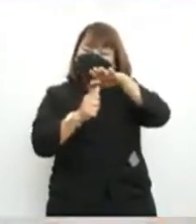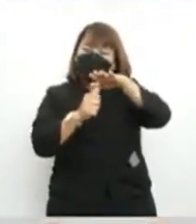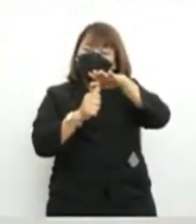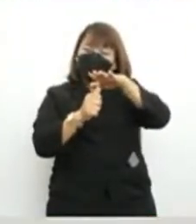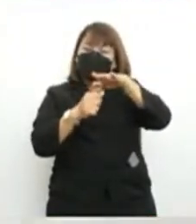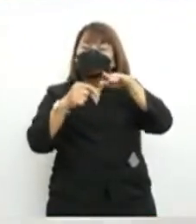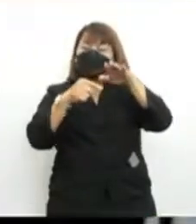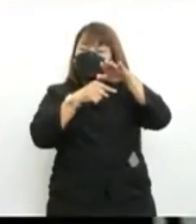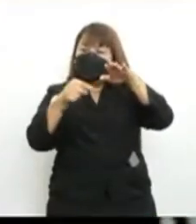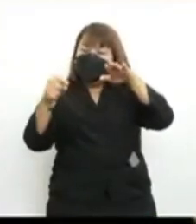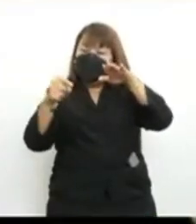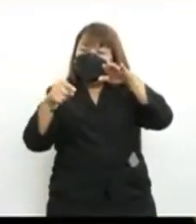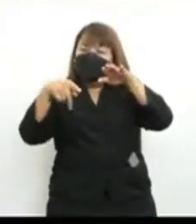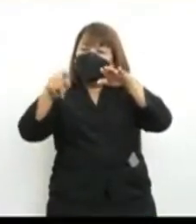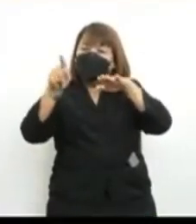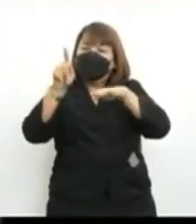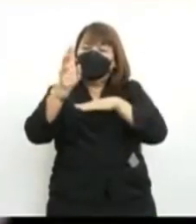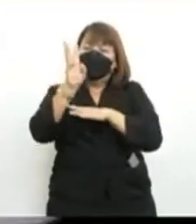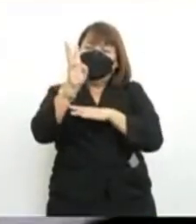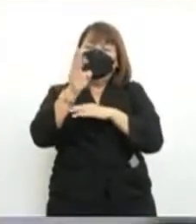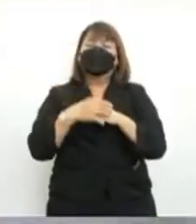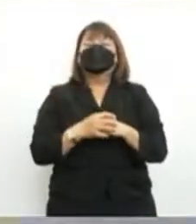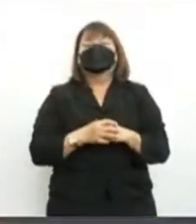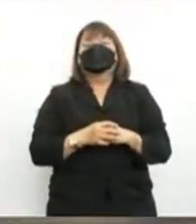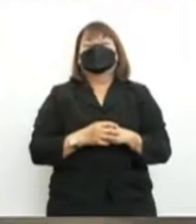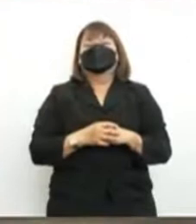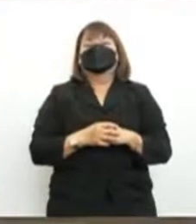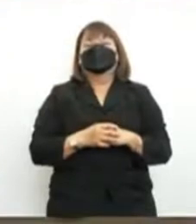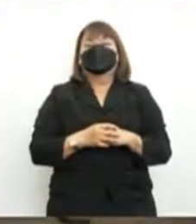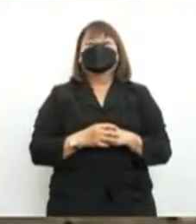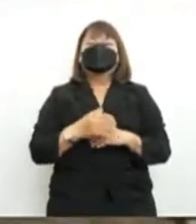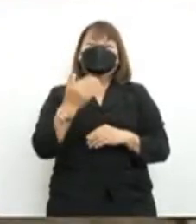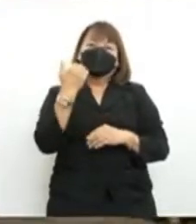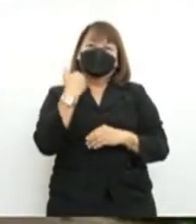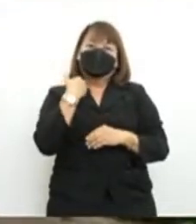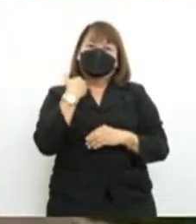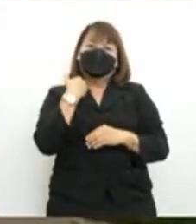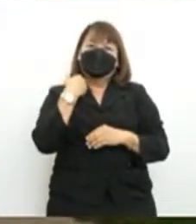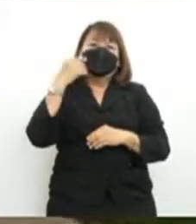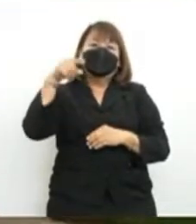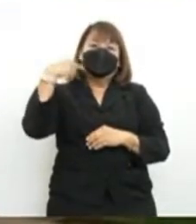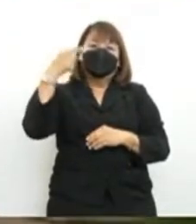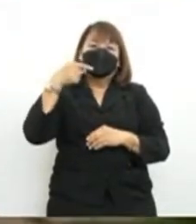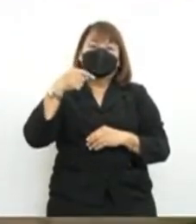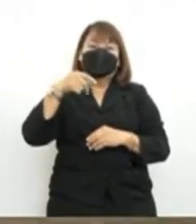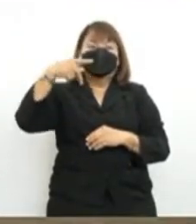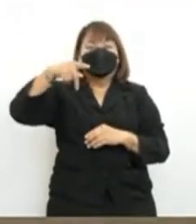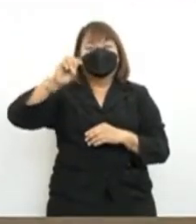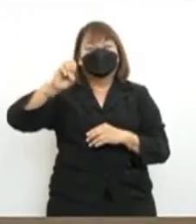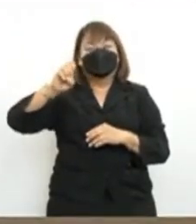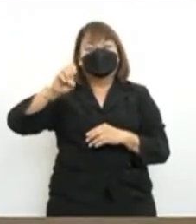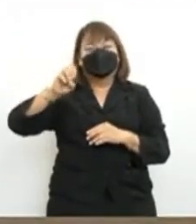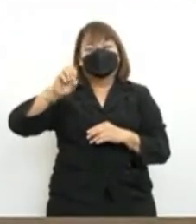ถึงชั้นประถมศึกษาปีที่6โดยมีนางสาวพิสมัยเกิดผล